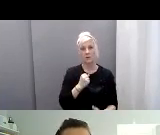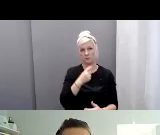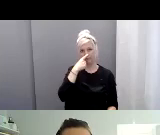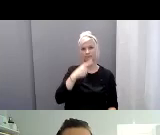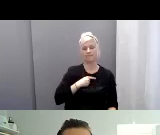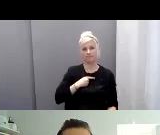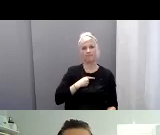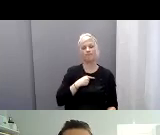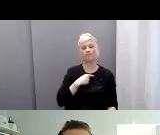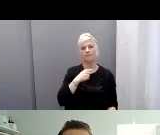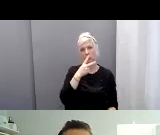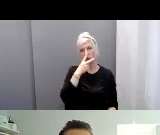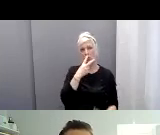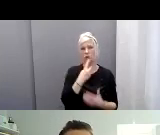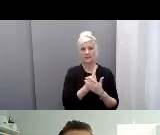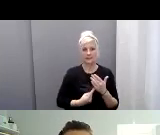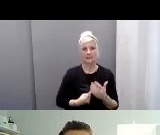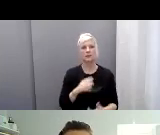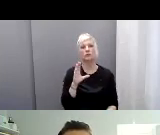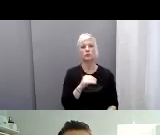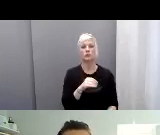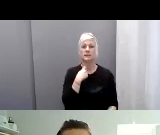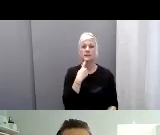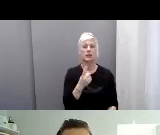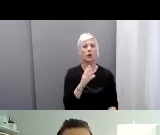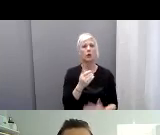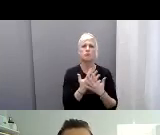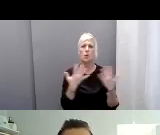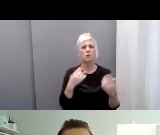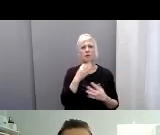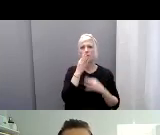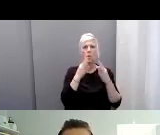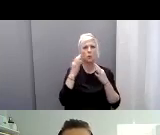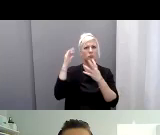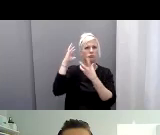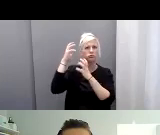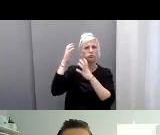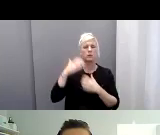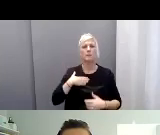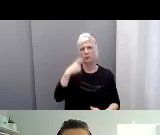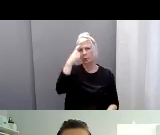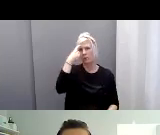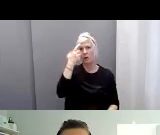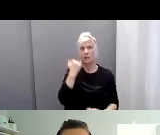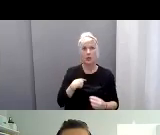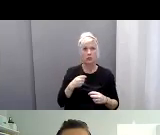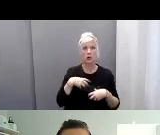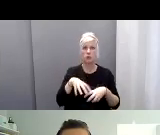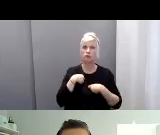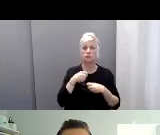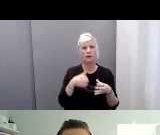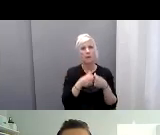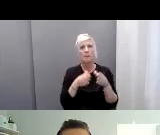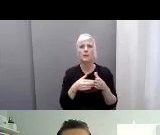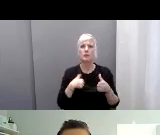att många så här existentiella frågor liksom snurrade runt i huvudet. Kan jag någonsin ha familj? Kan jag klara mig själv?